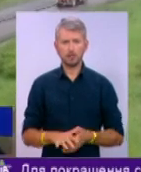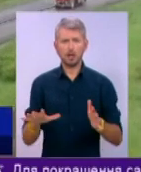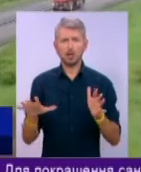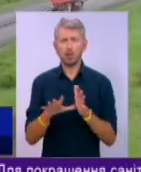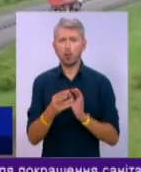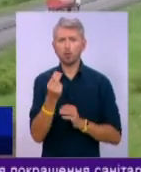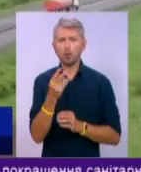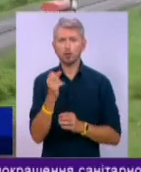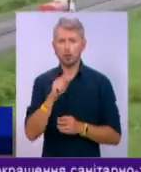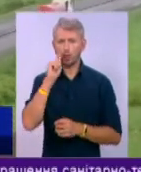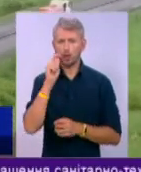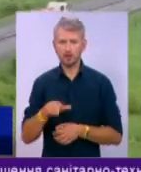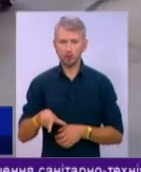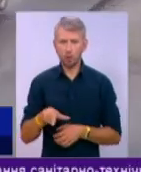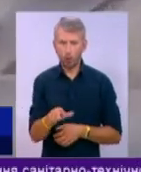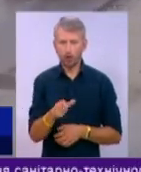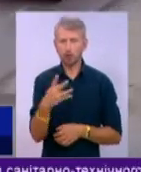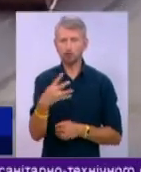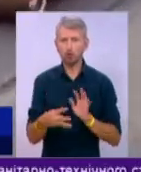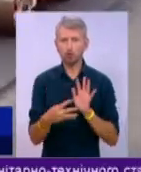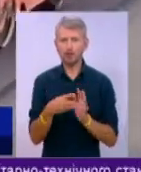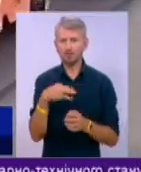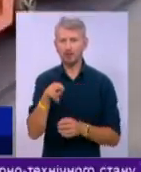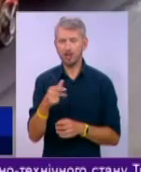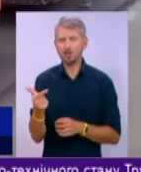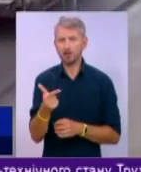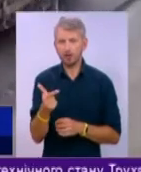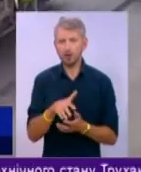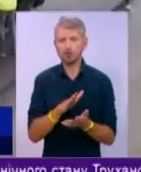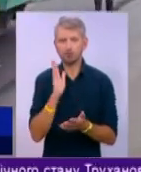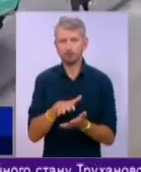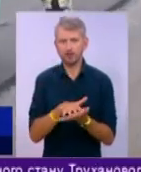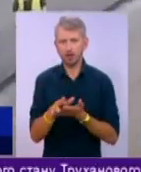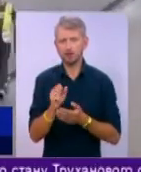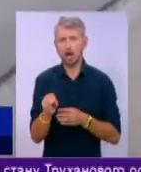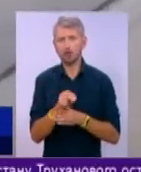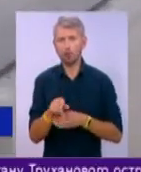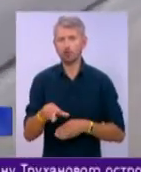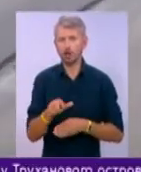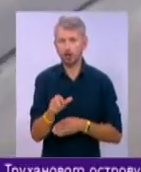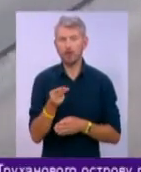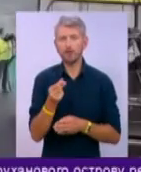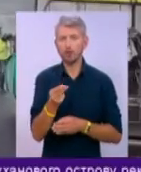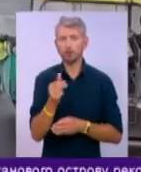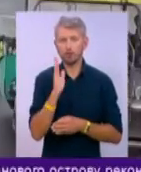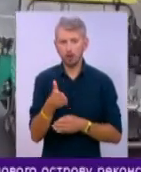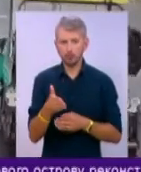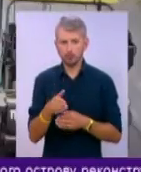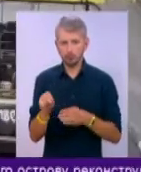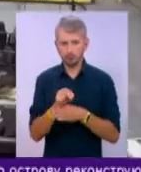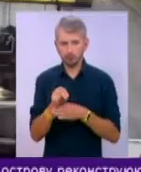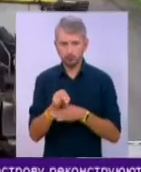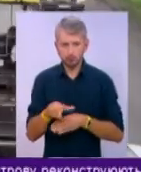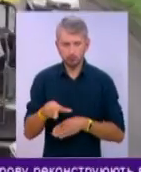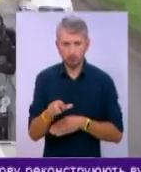Рекордні кошти на українські дороги. 49 мільярдів гривень витратять на ремонти шляхів. Фінансуватимуть оновлення покриття